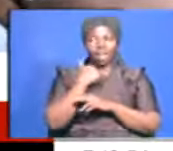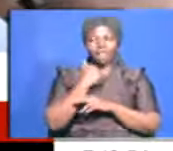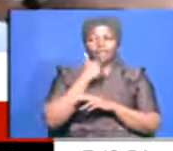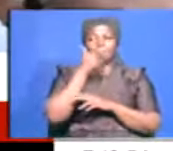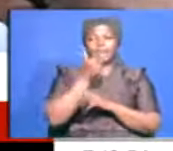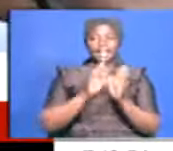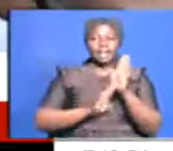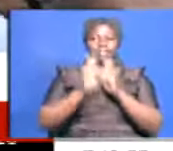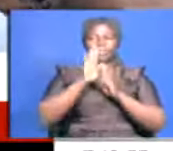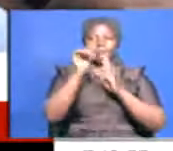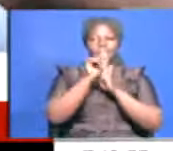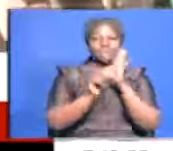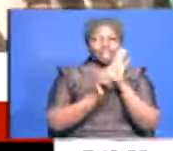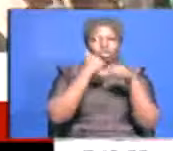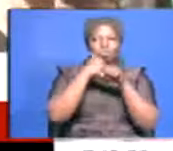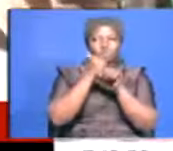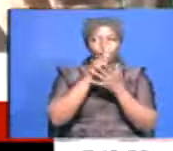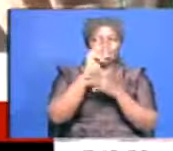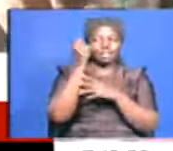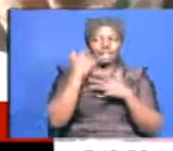wote wanawezeshwa kiuchumi.